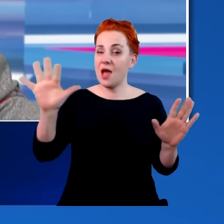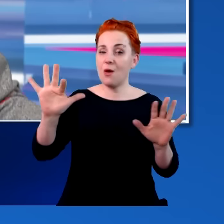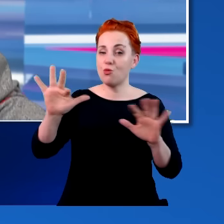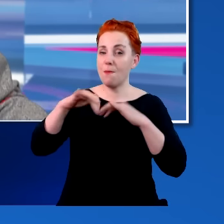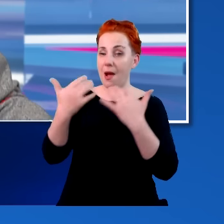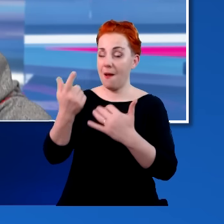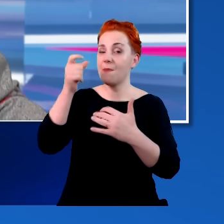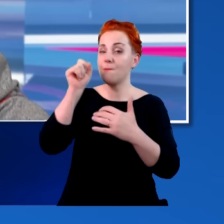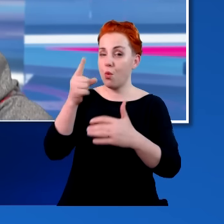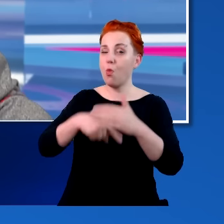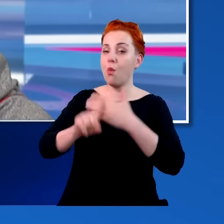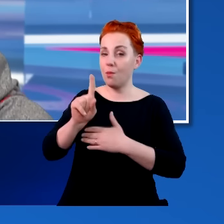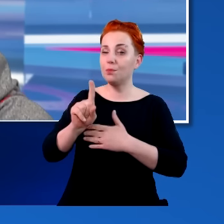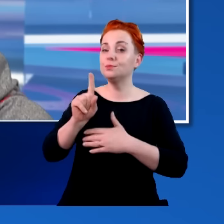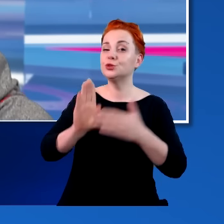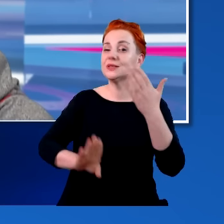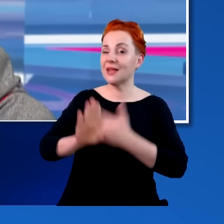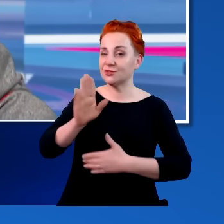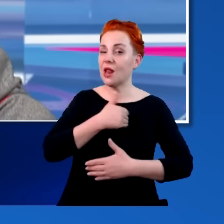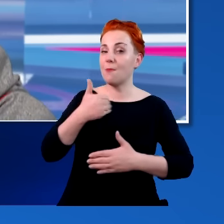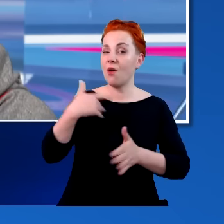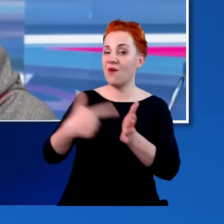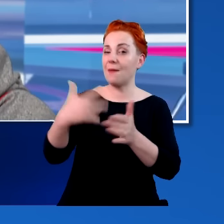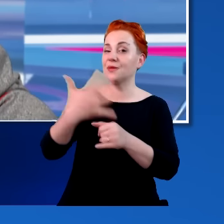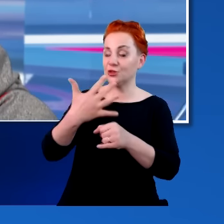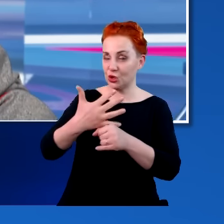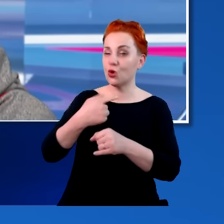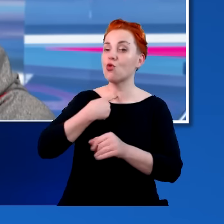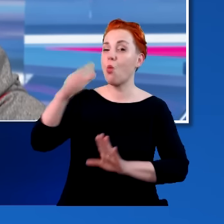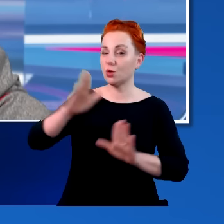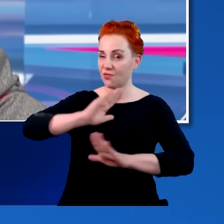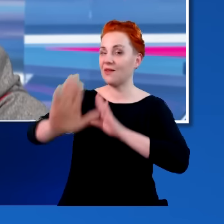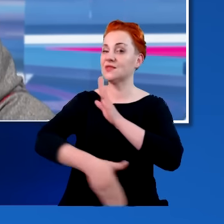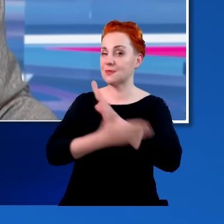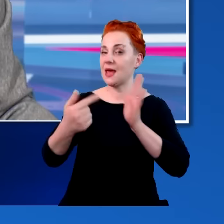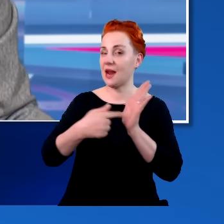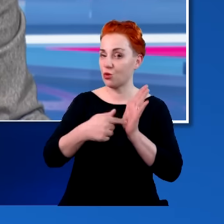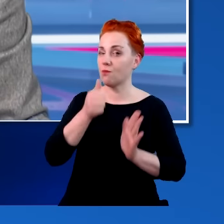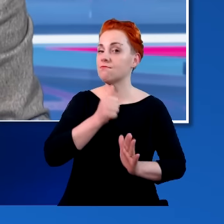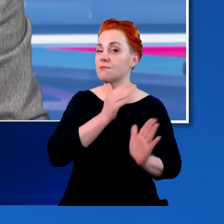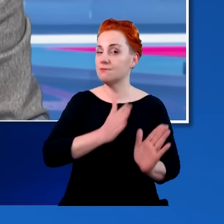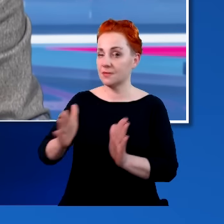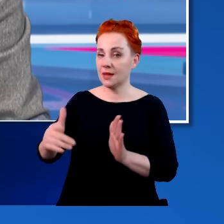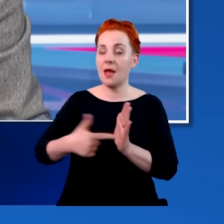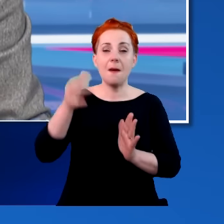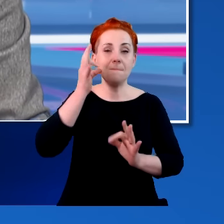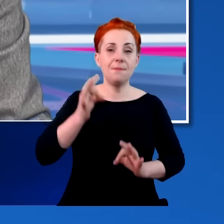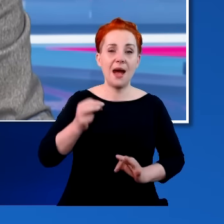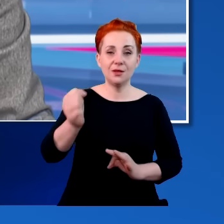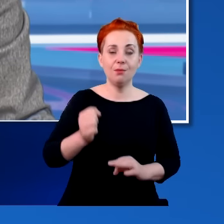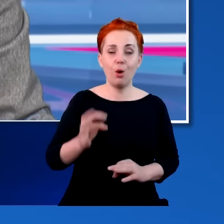Polski 2050 głosowała za Zielonym Ładem i forsowała. To prawda, pani poseł Róża Thun, choć też Róża trzeba Thun, pamiętać,